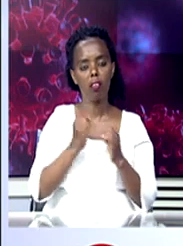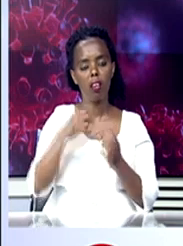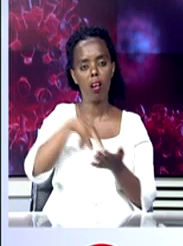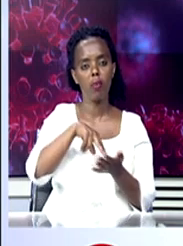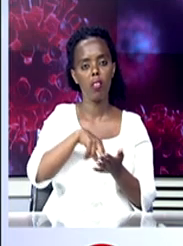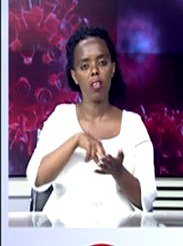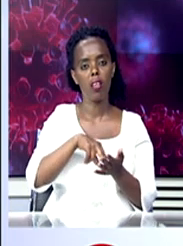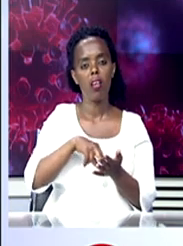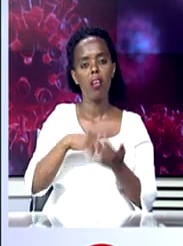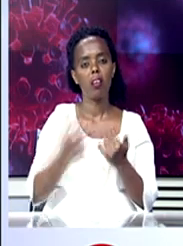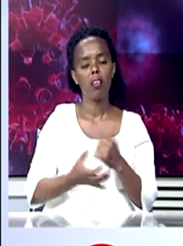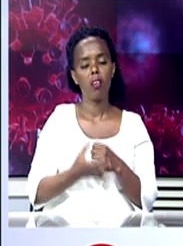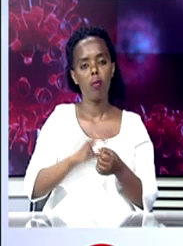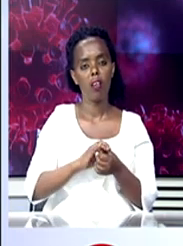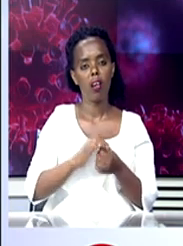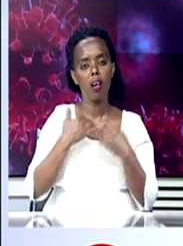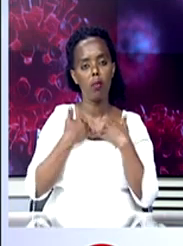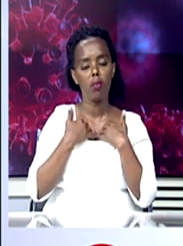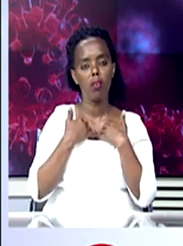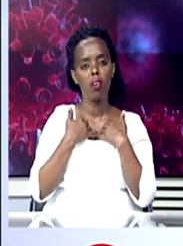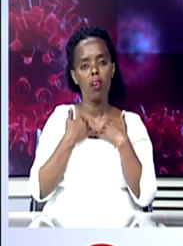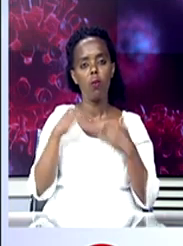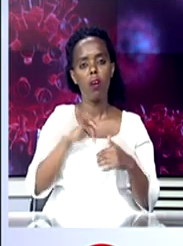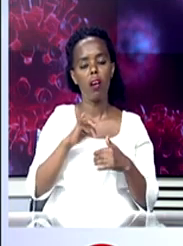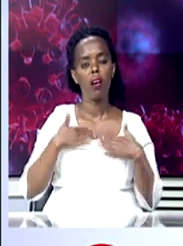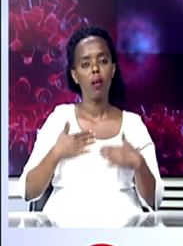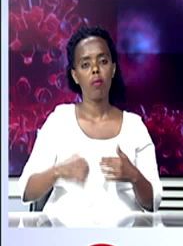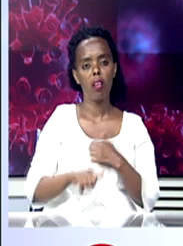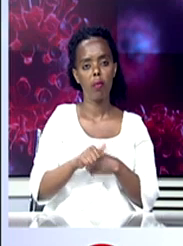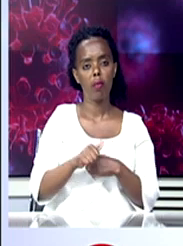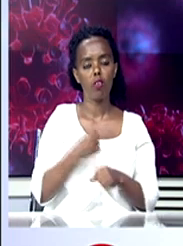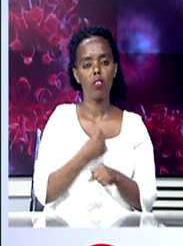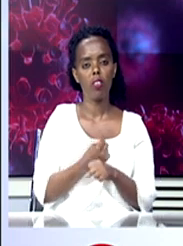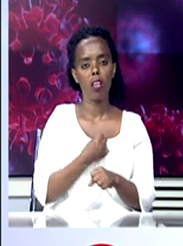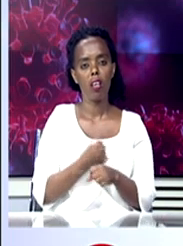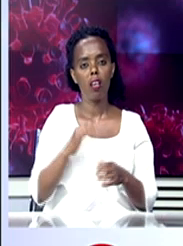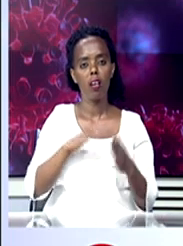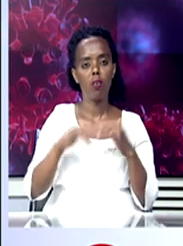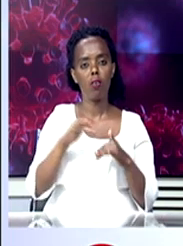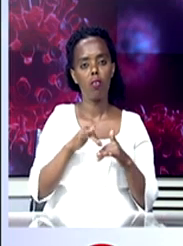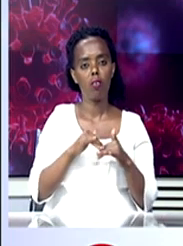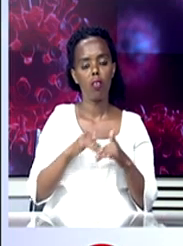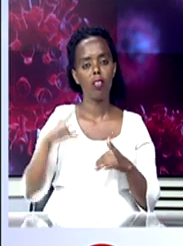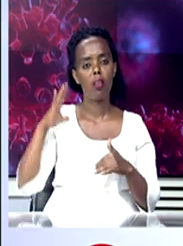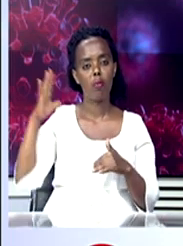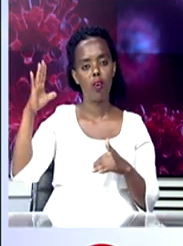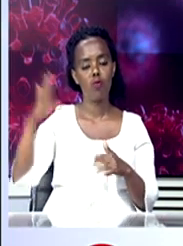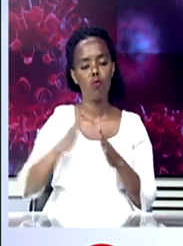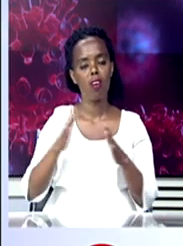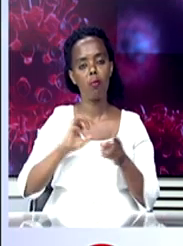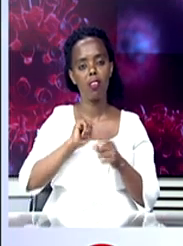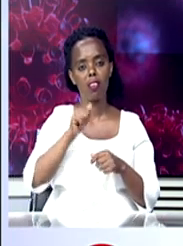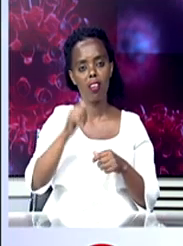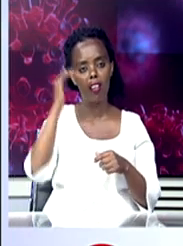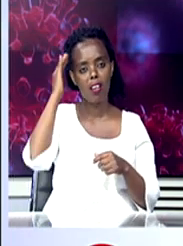dhaabbataa ta'ee fi atoomina qabuun qindoomina qabuun waa'ee qaama miidhamtoota irratti yoo dalagan rakon kami dalam tota tabu gudamiti jadi